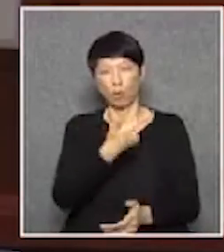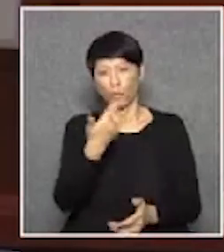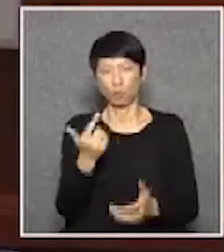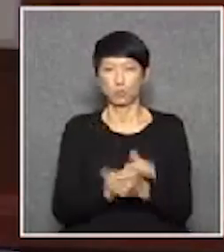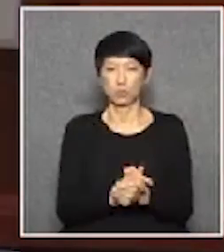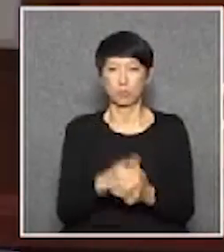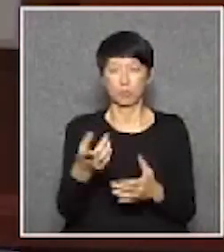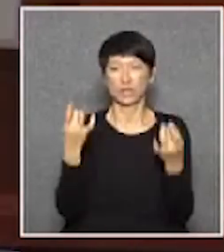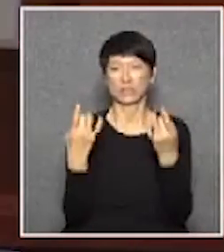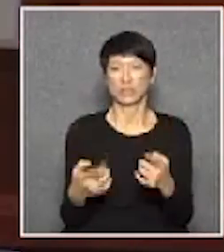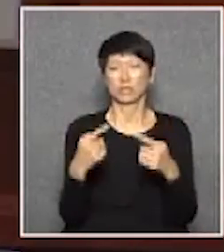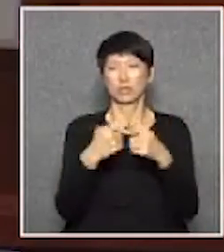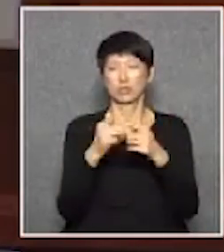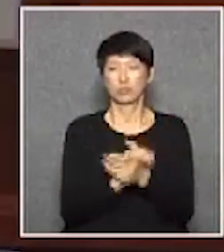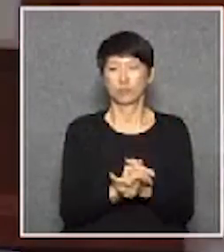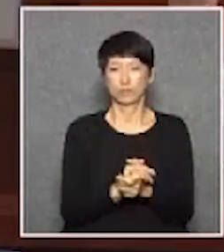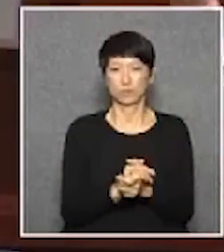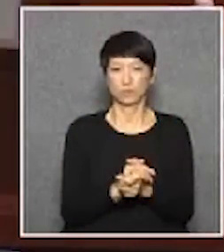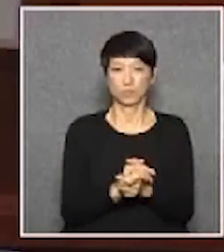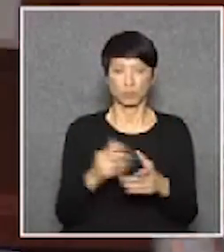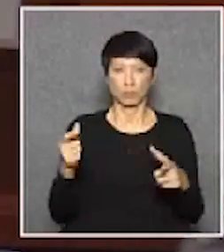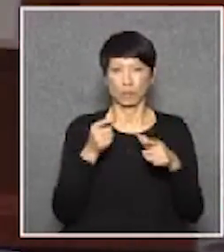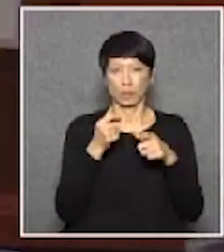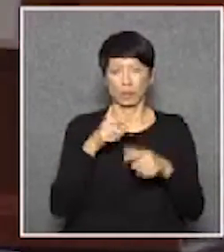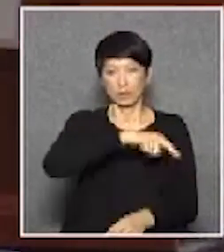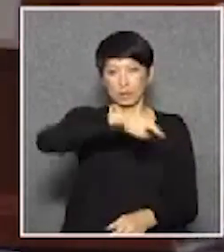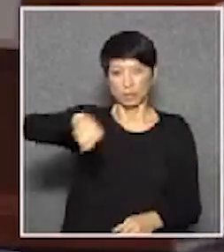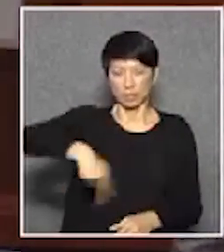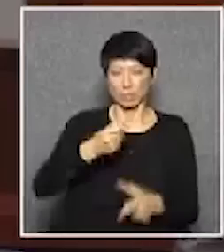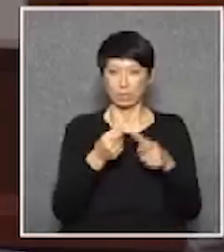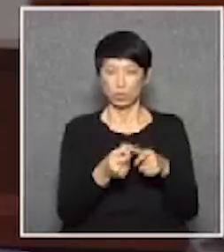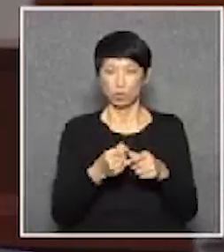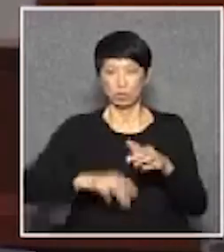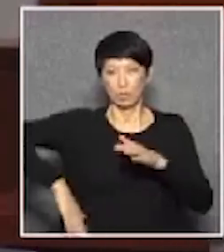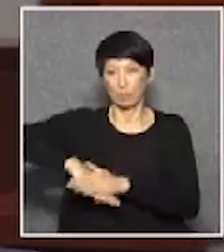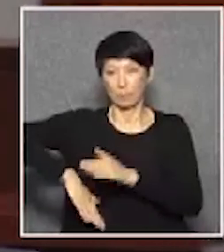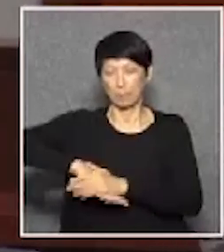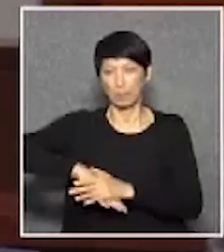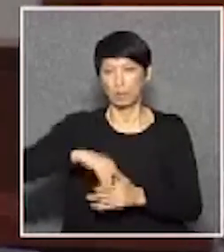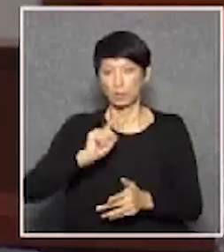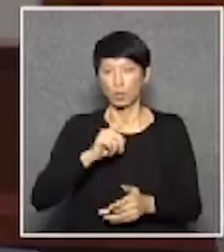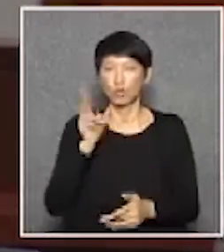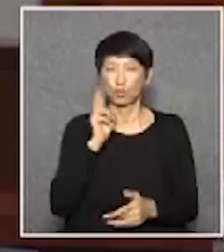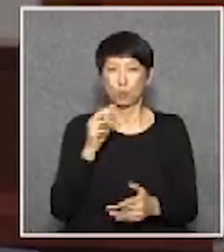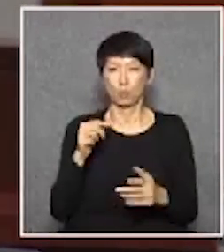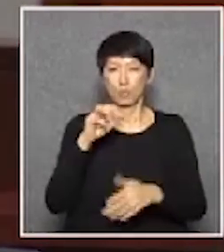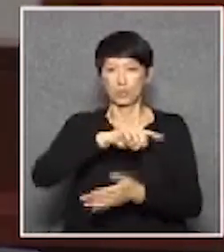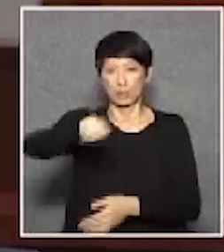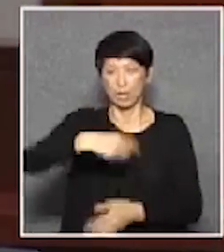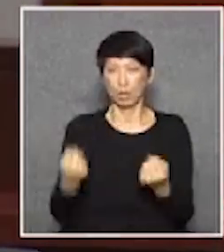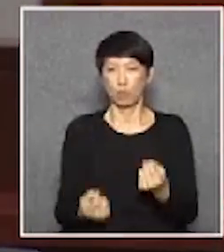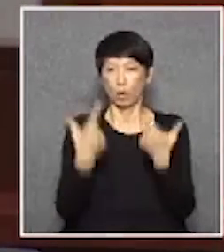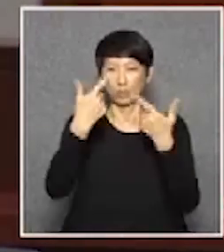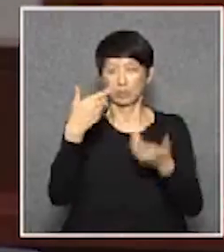些有钱佬地产商，是吧？摆这么多空置单位在这里，就为了价高的时候才拎出去市场去